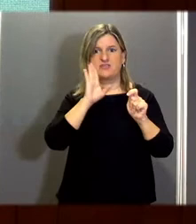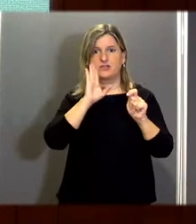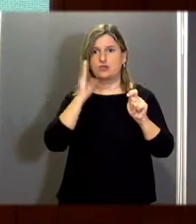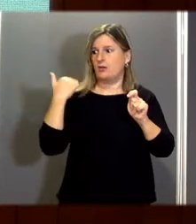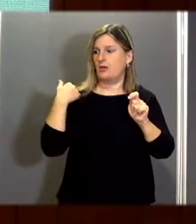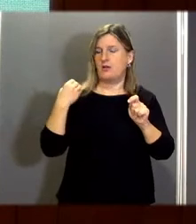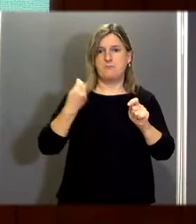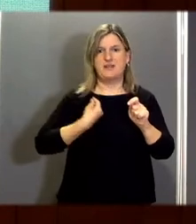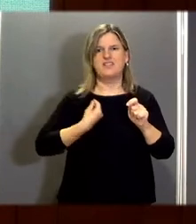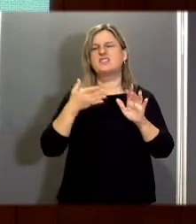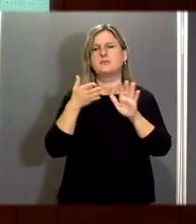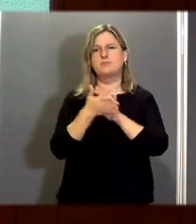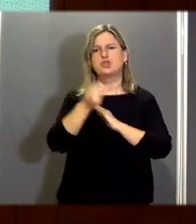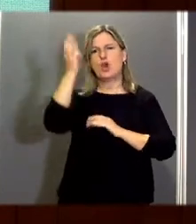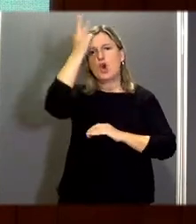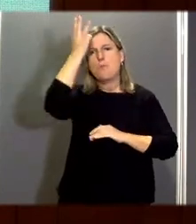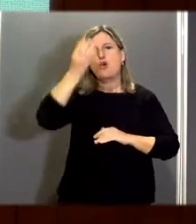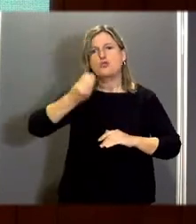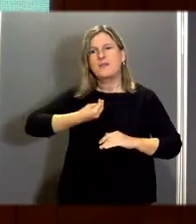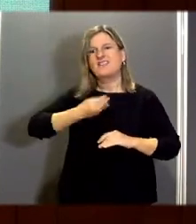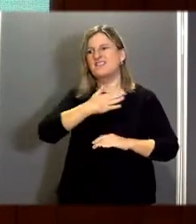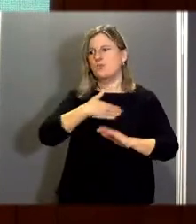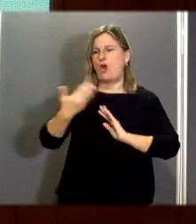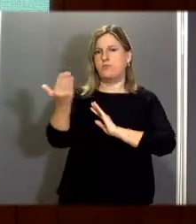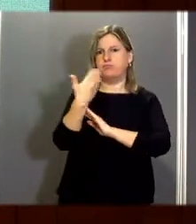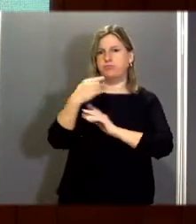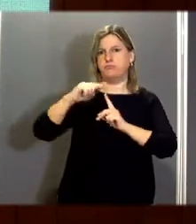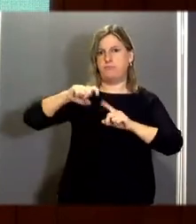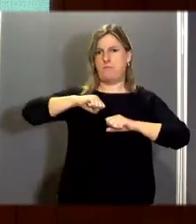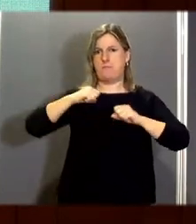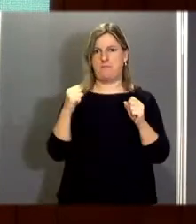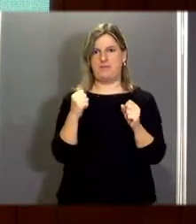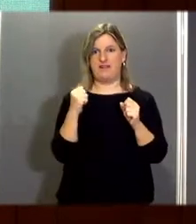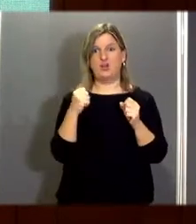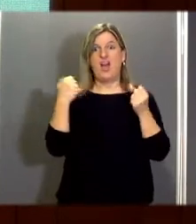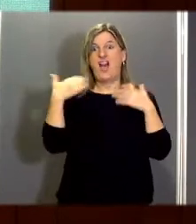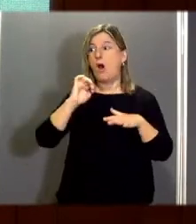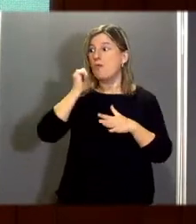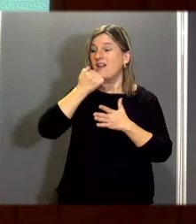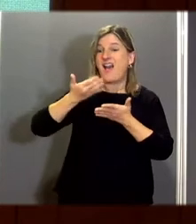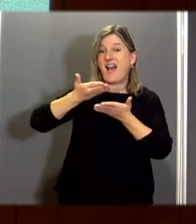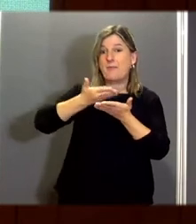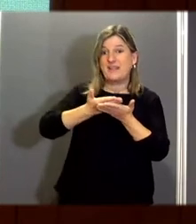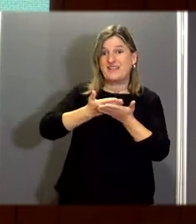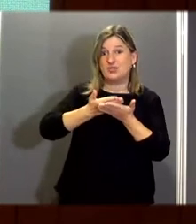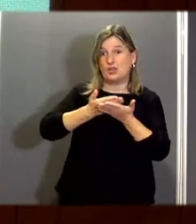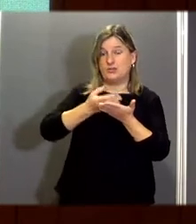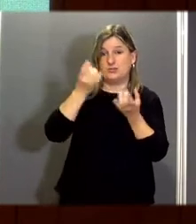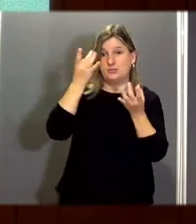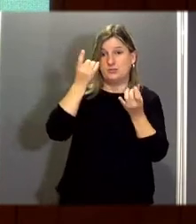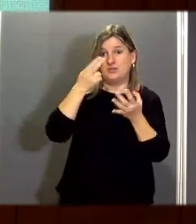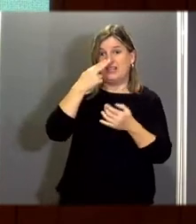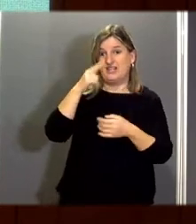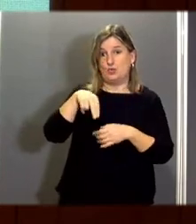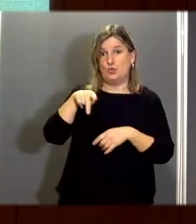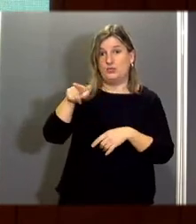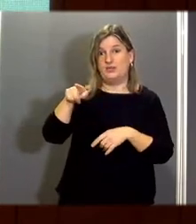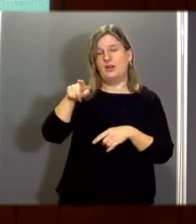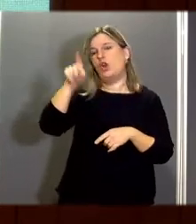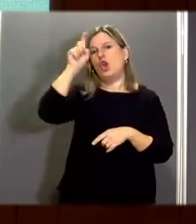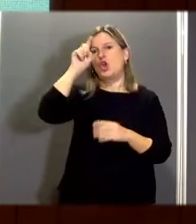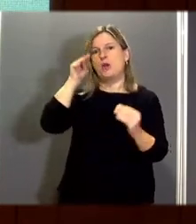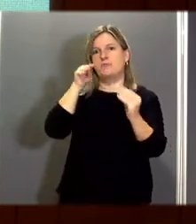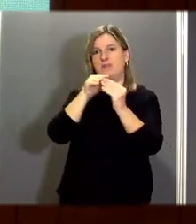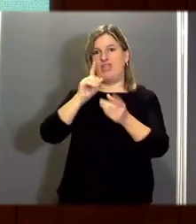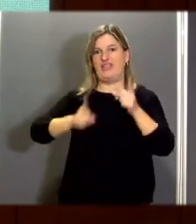per tant, a mi se m'havia d'empresonar. Fins i tot aquesta última apel·lació, gairebé inútil, aquest senyor que comparteix el nom del dictador,